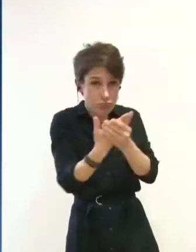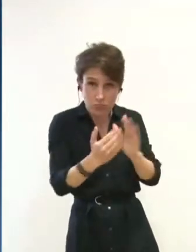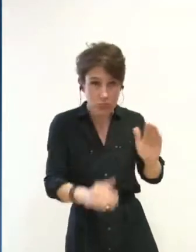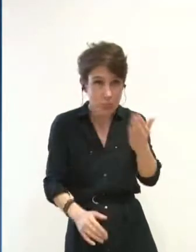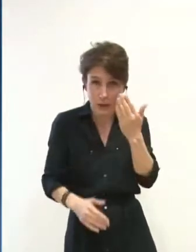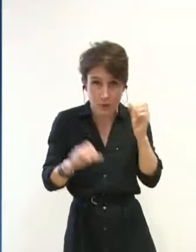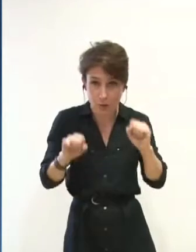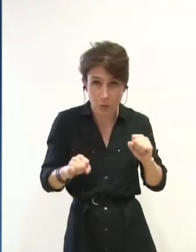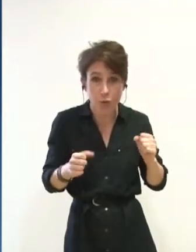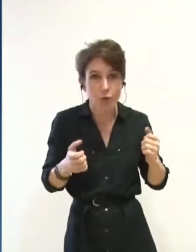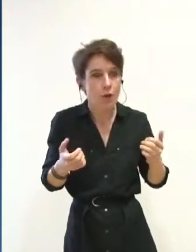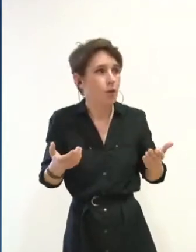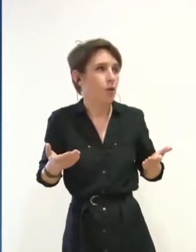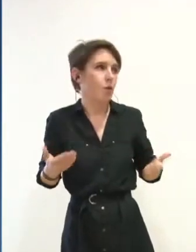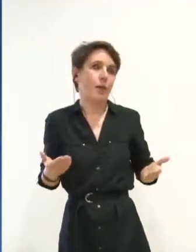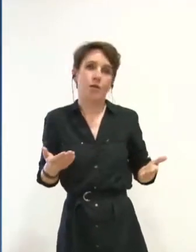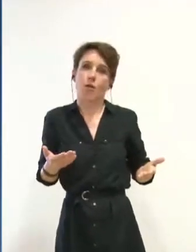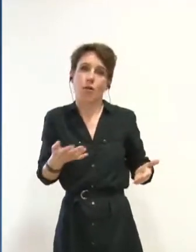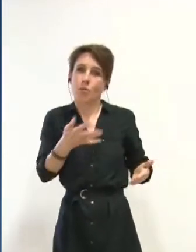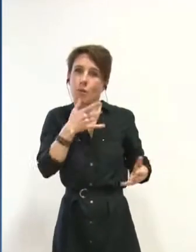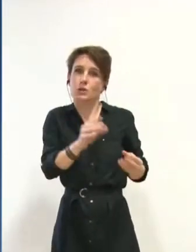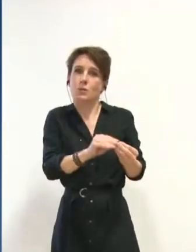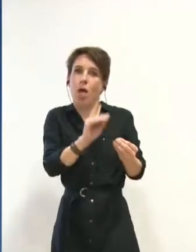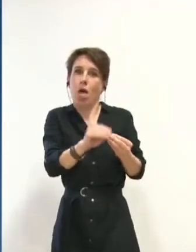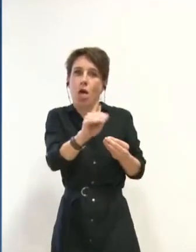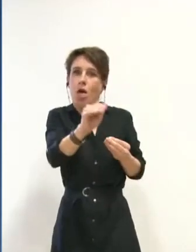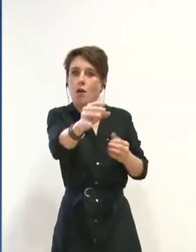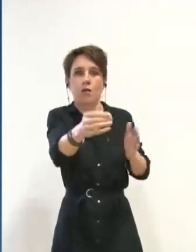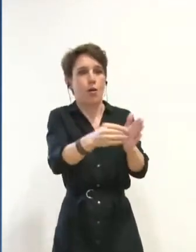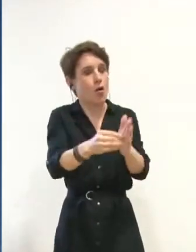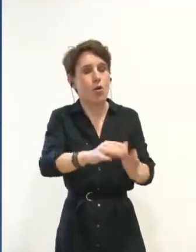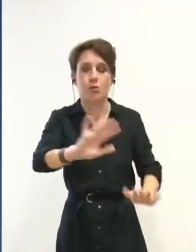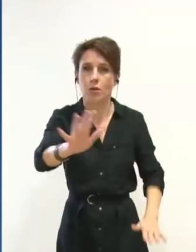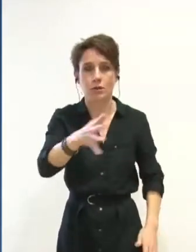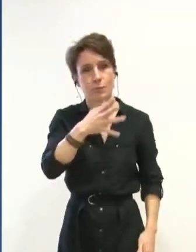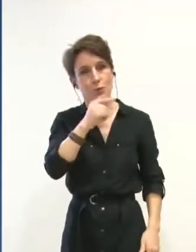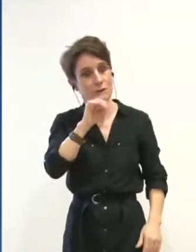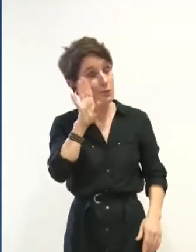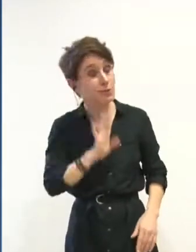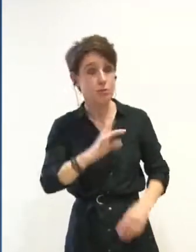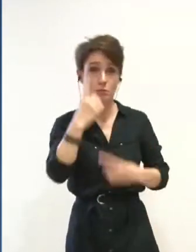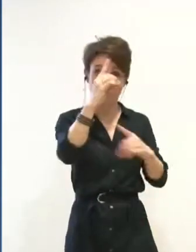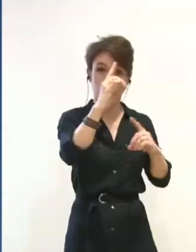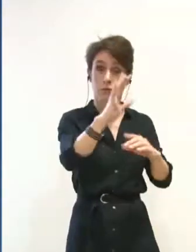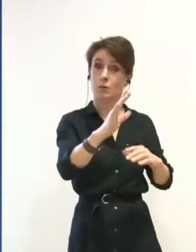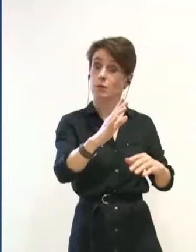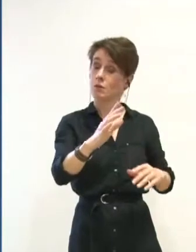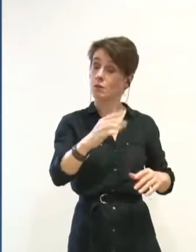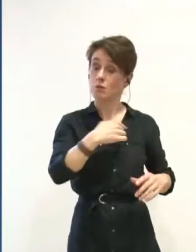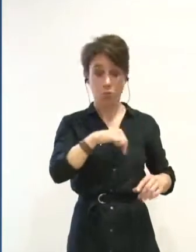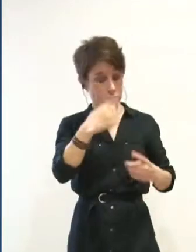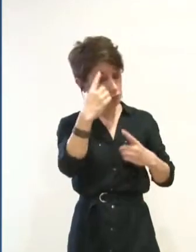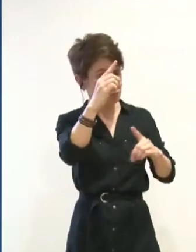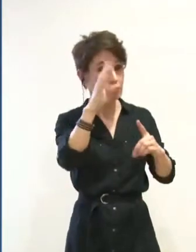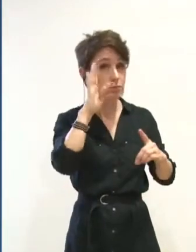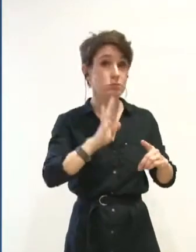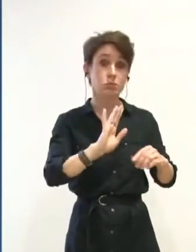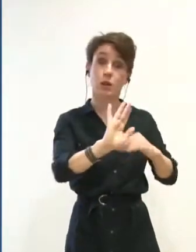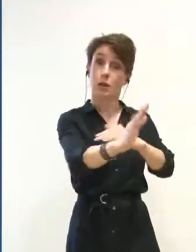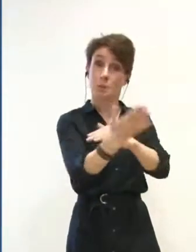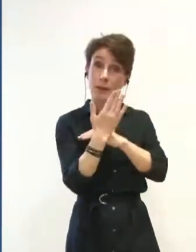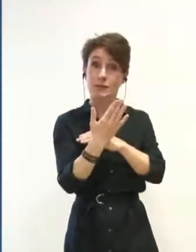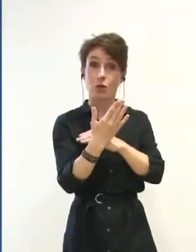que vous ne pouvez plus maintenant repousser cette échéance. Donc nous demandons instamment à ce qu'il y ait